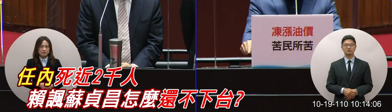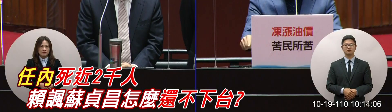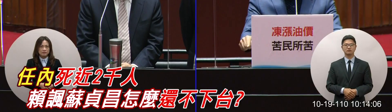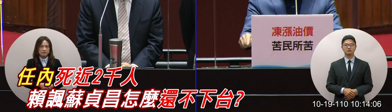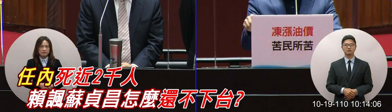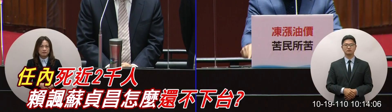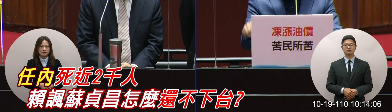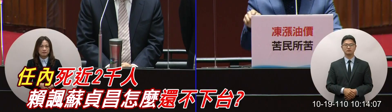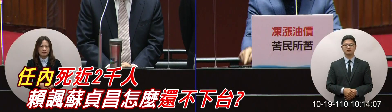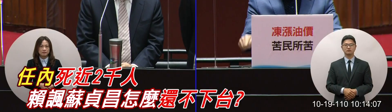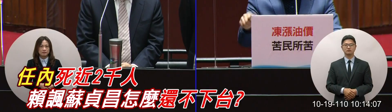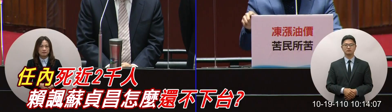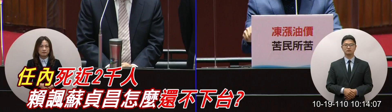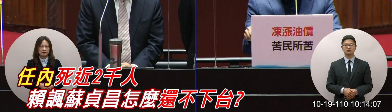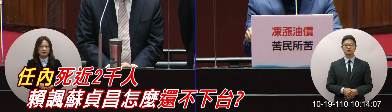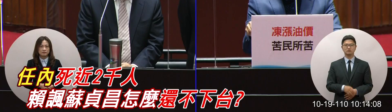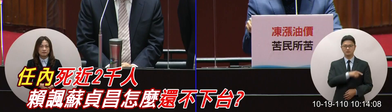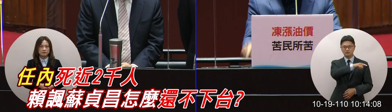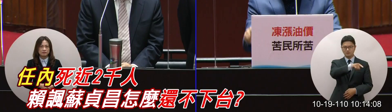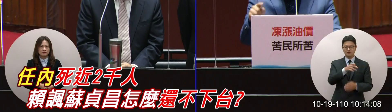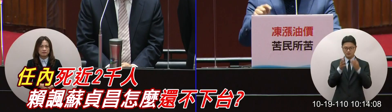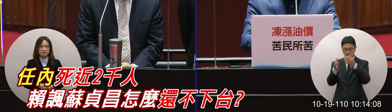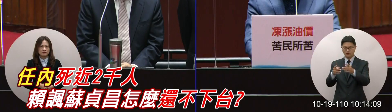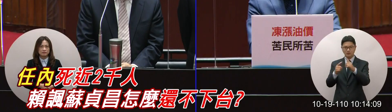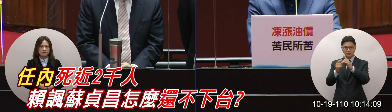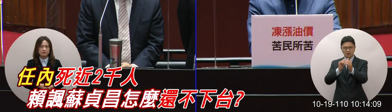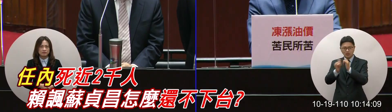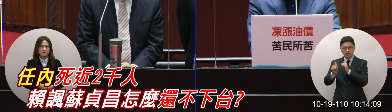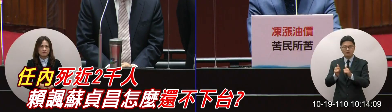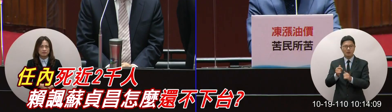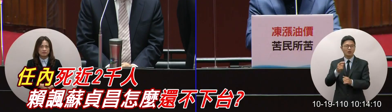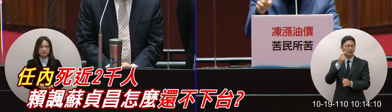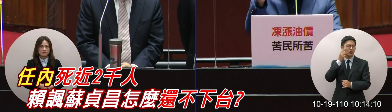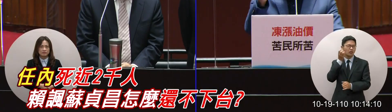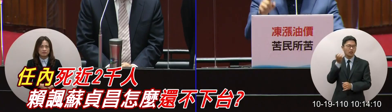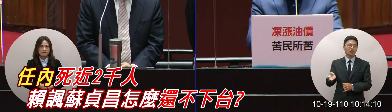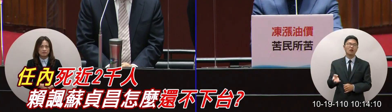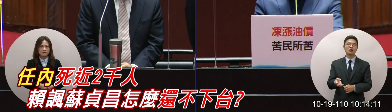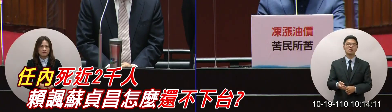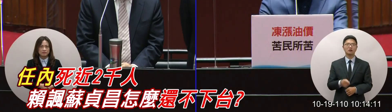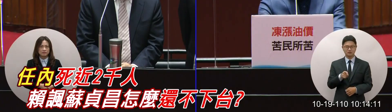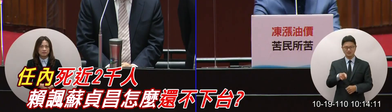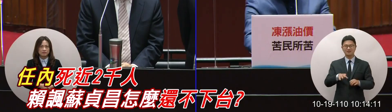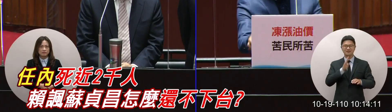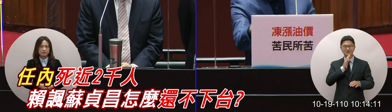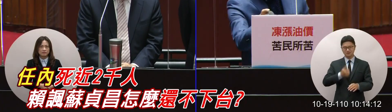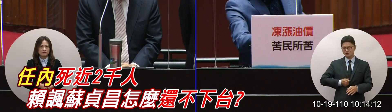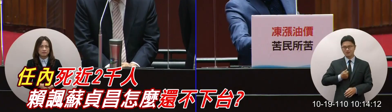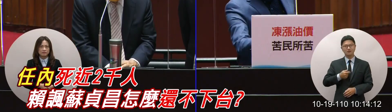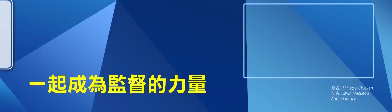是民如草的内阁，那个才是悲哀的地方。